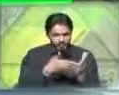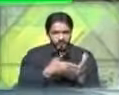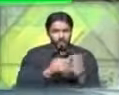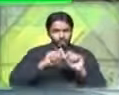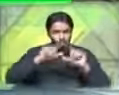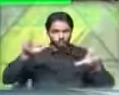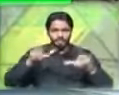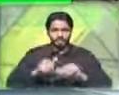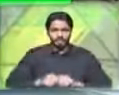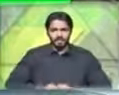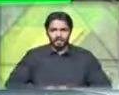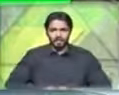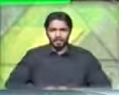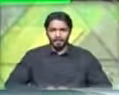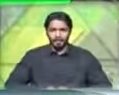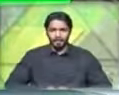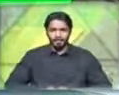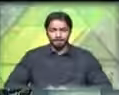الله أكبر.